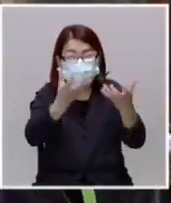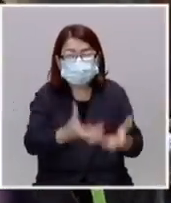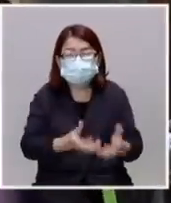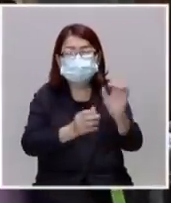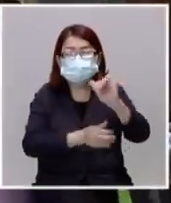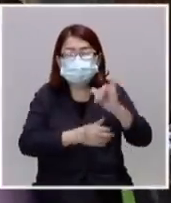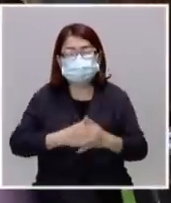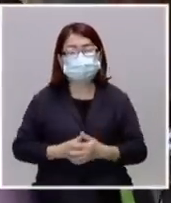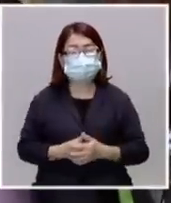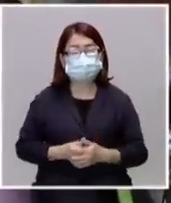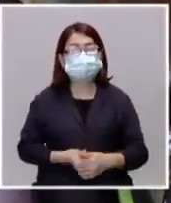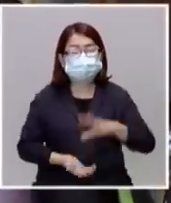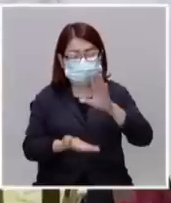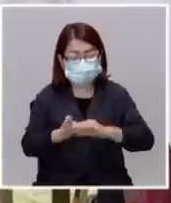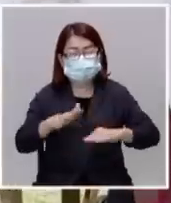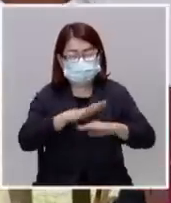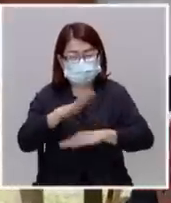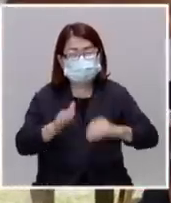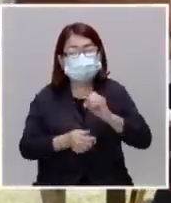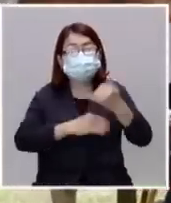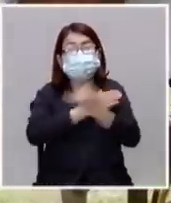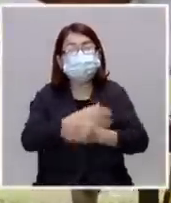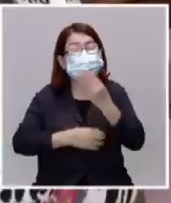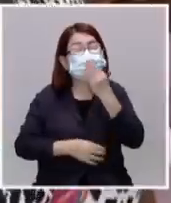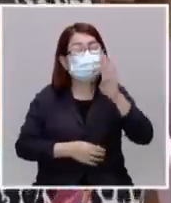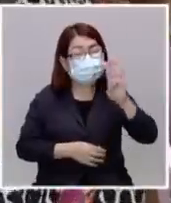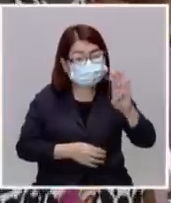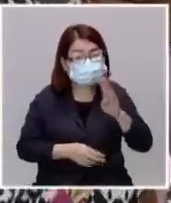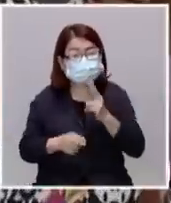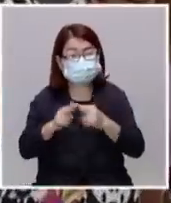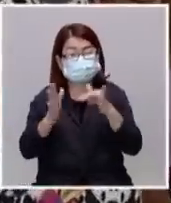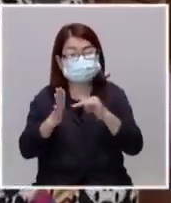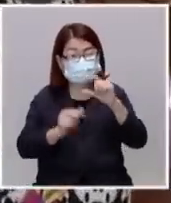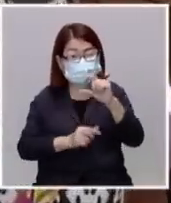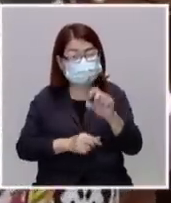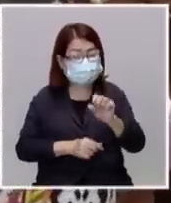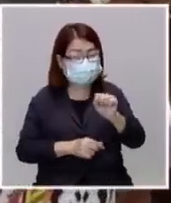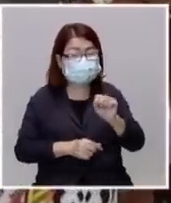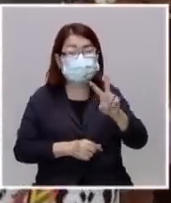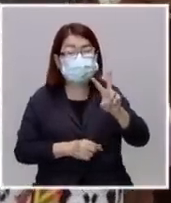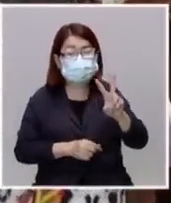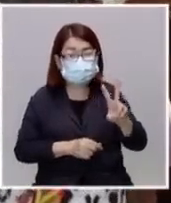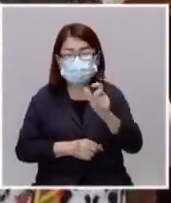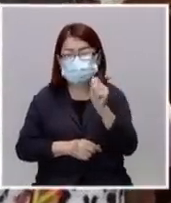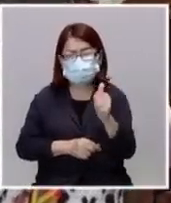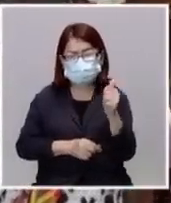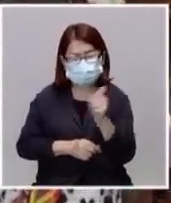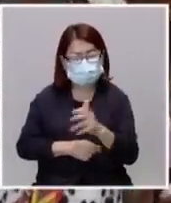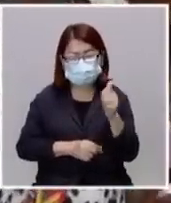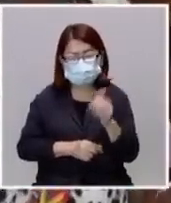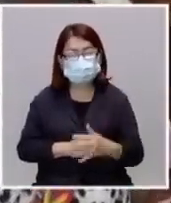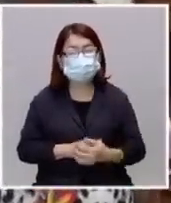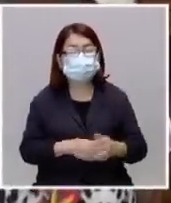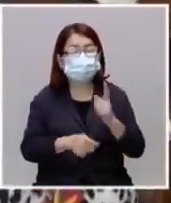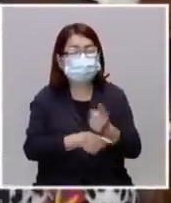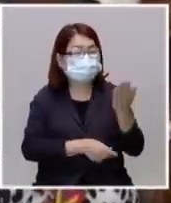ะคะมีข้อมูลระบุได้ว่าในบราซิลเองก็พบว่าวัคซีนซิโนแวคมีประสิทธิภาพในการใช้งานจริงมากกว่าในขั้นตอน